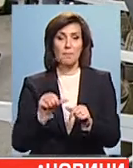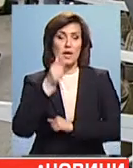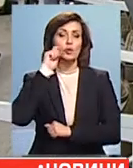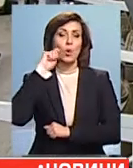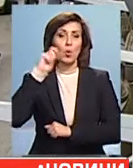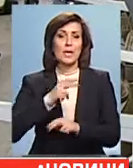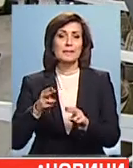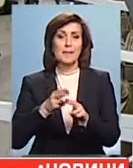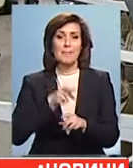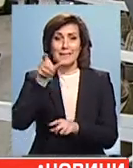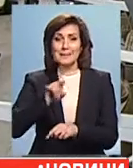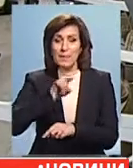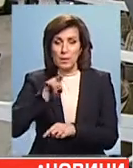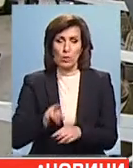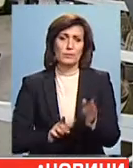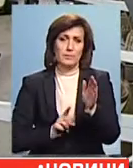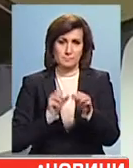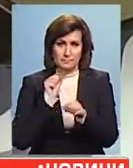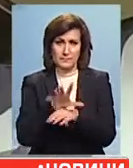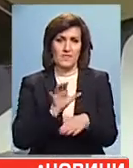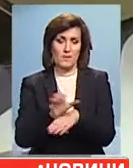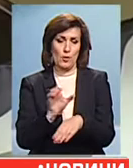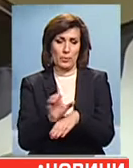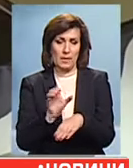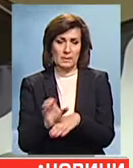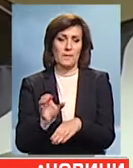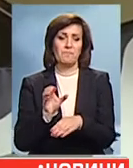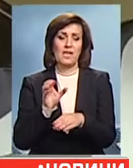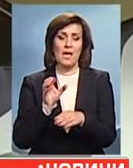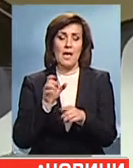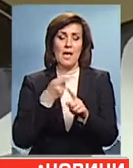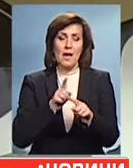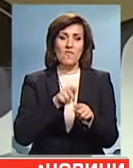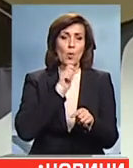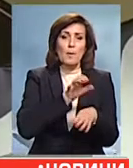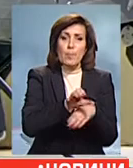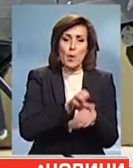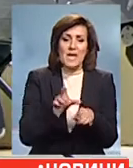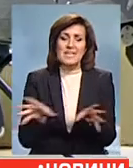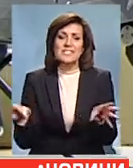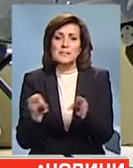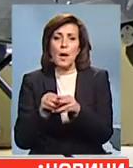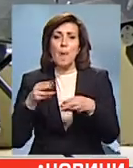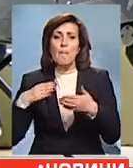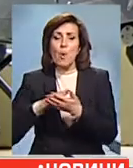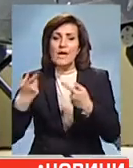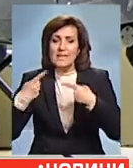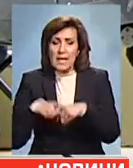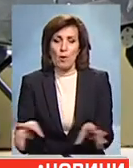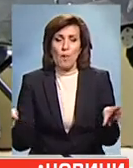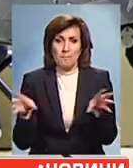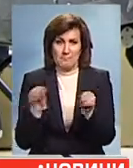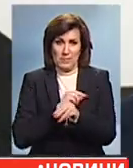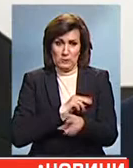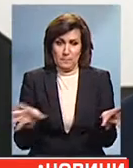український безпілотник «Спектатор» запустили в серійне виробництво. В «Укроборонпромі», який спільно з Київським політехом працював над його створенням, вважають такий